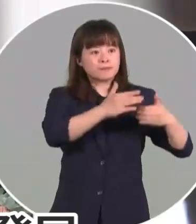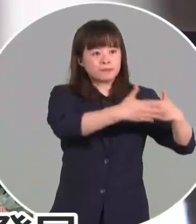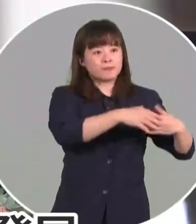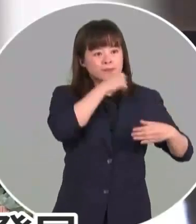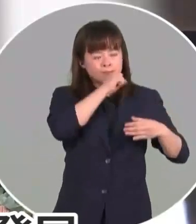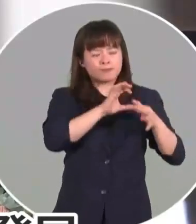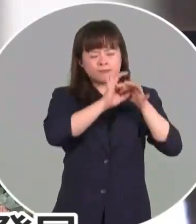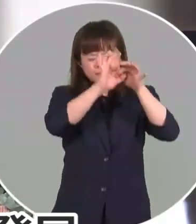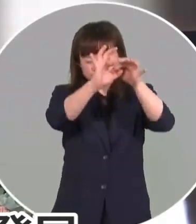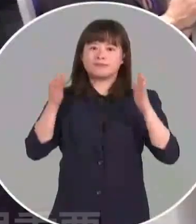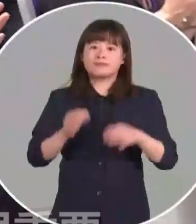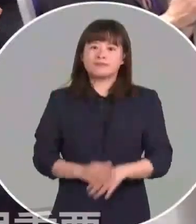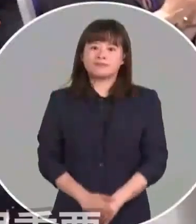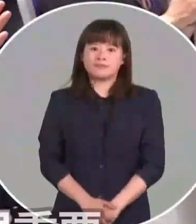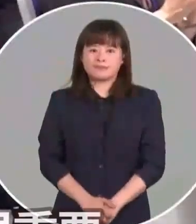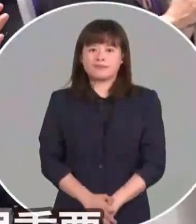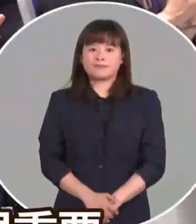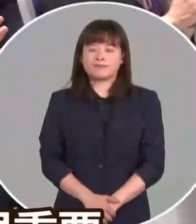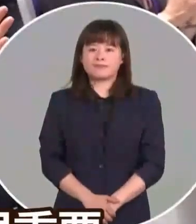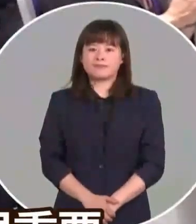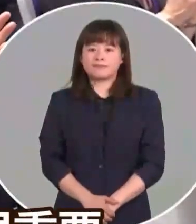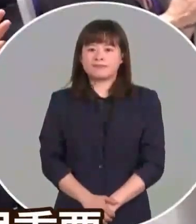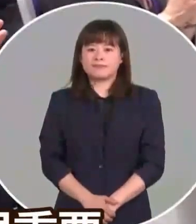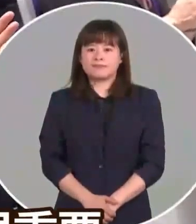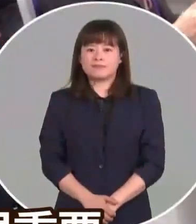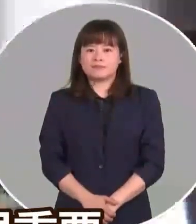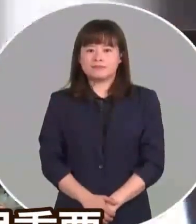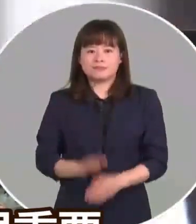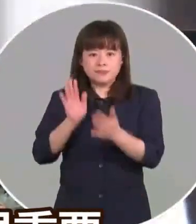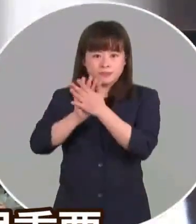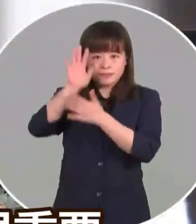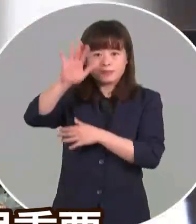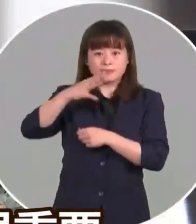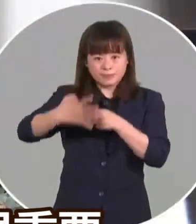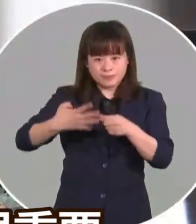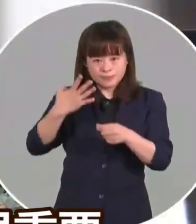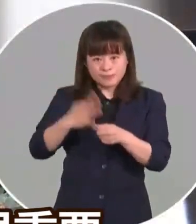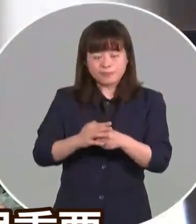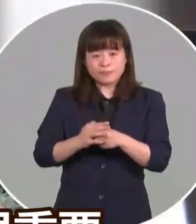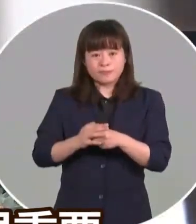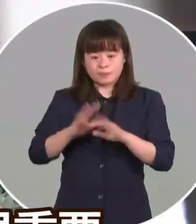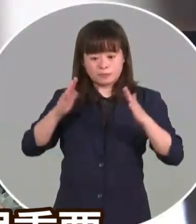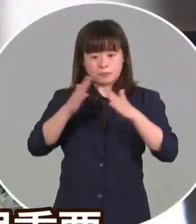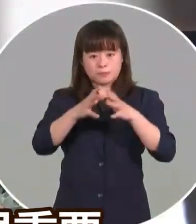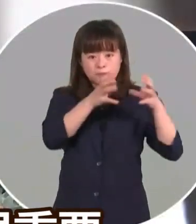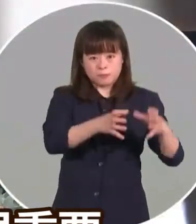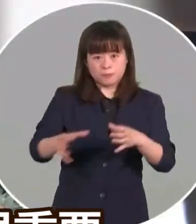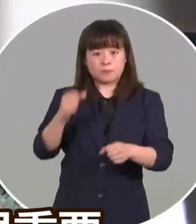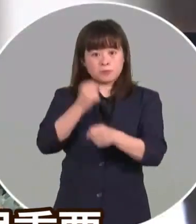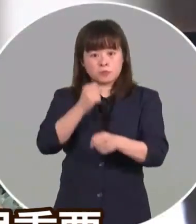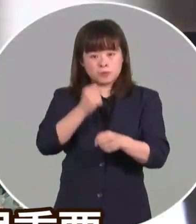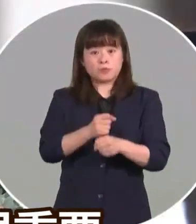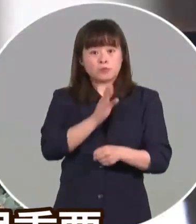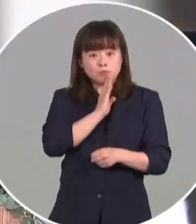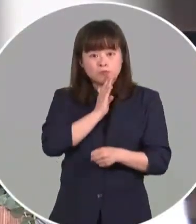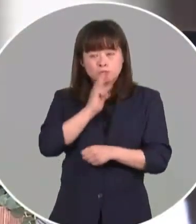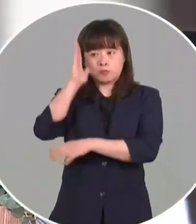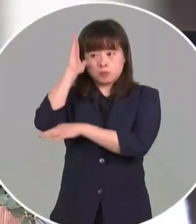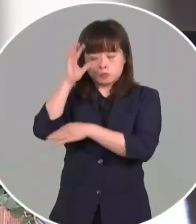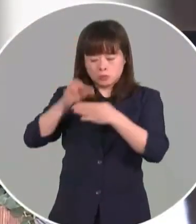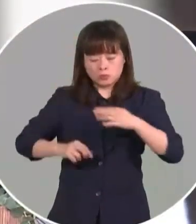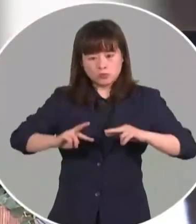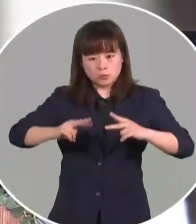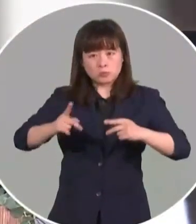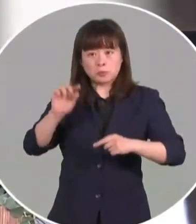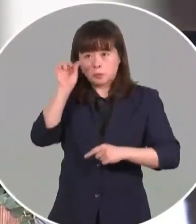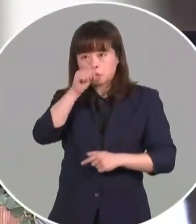的长远发展。未来四年，除了国家建设的工程，政府体制的